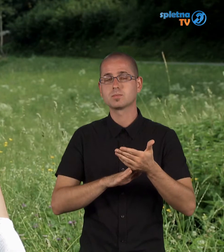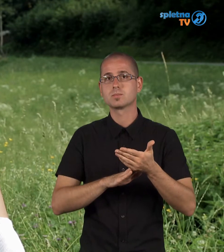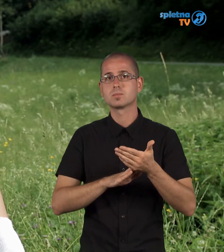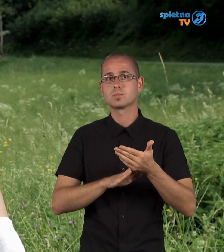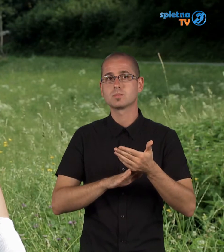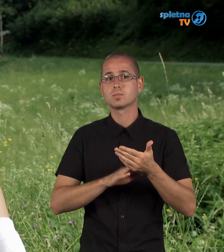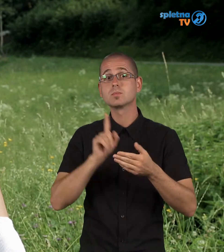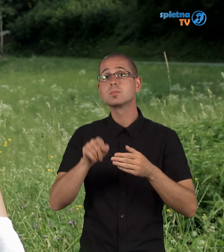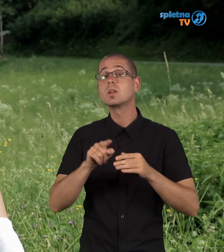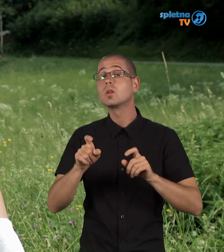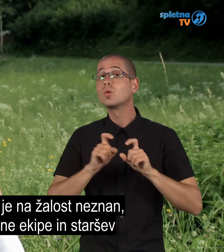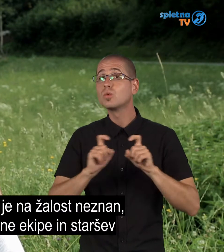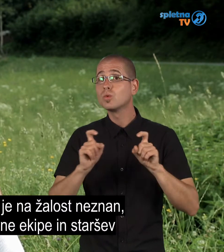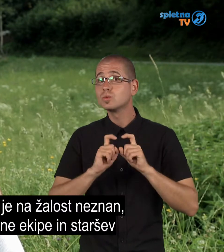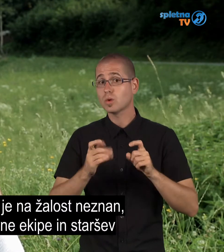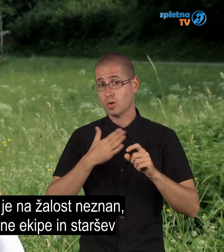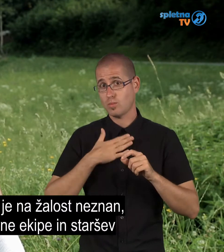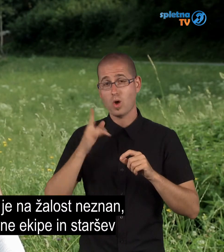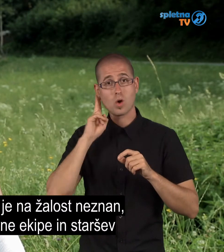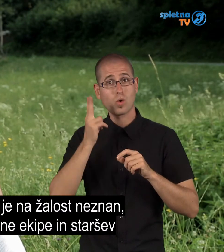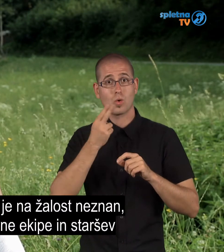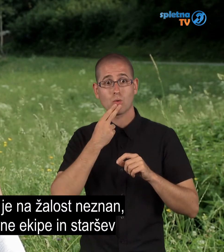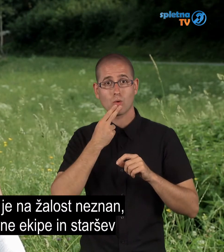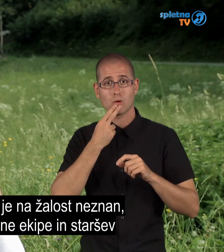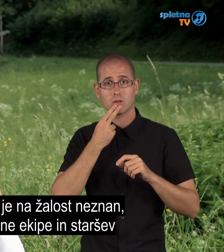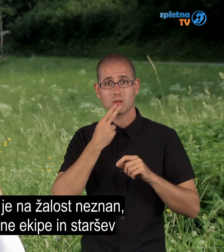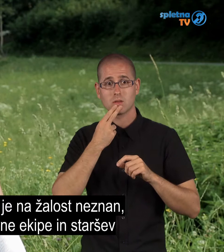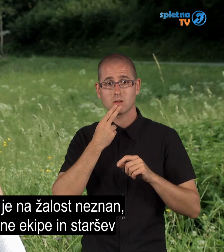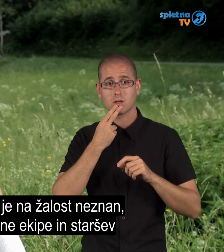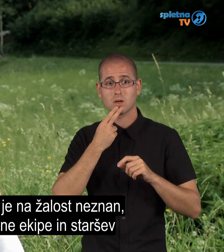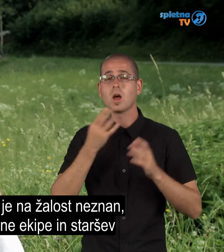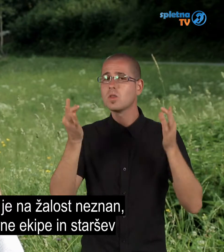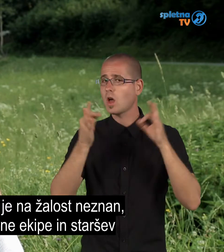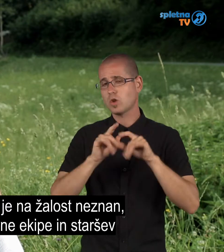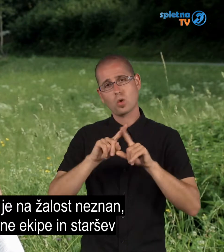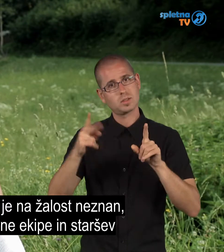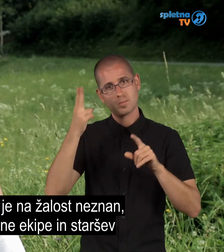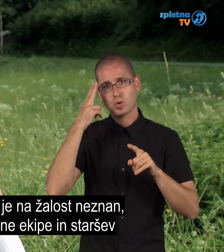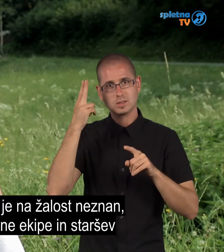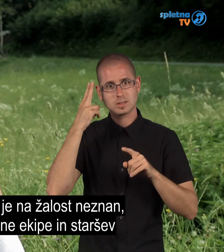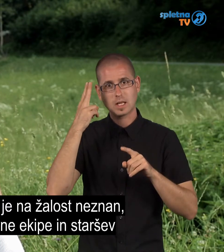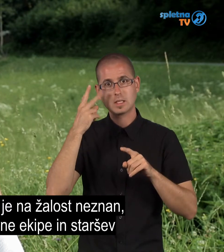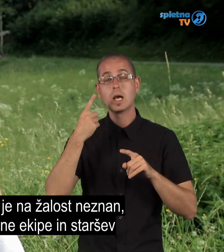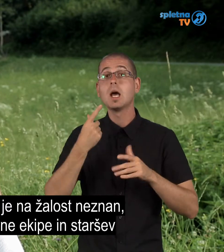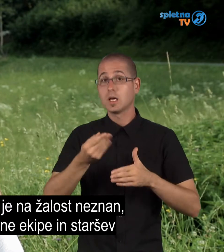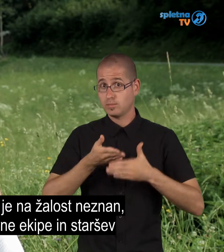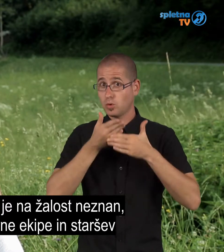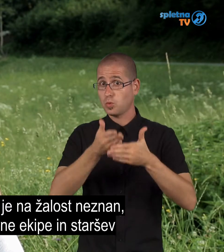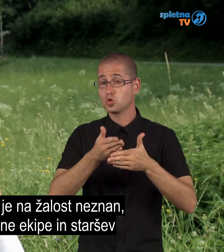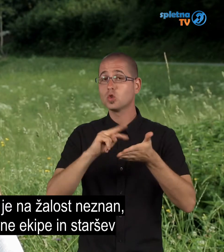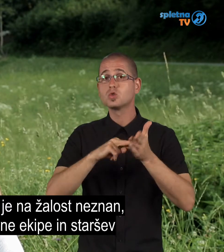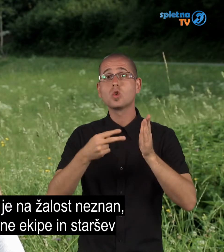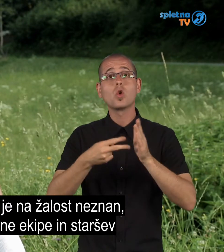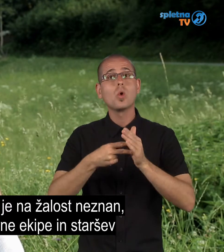In vzrok moje gluhote je žalost neznan. In s pomočjo